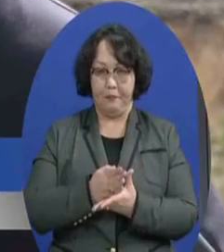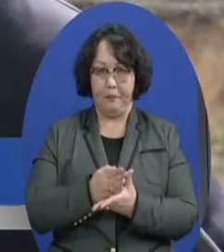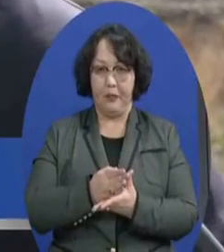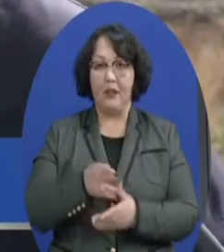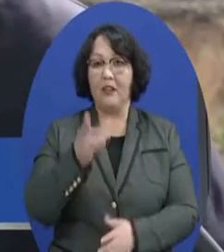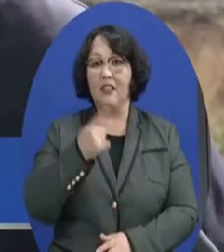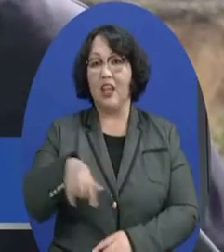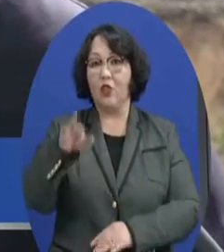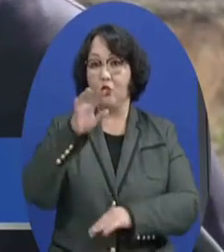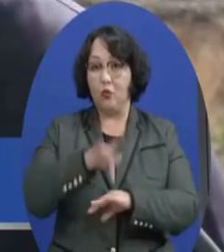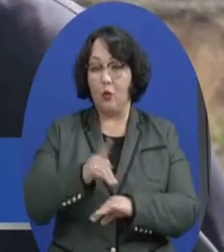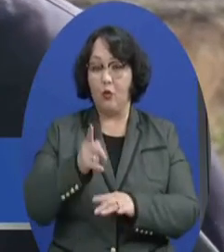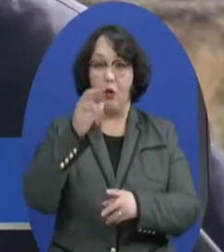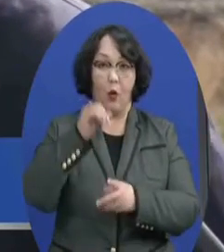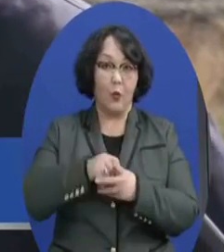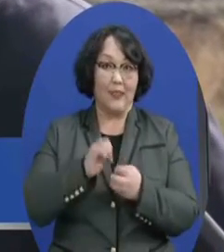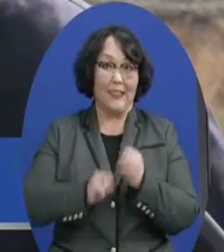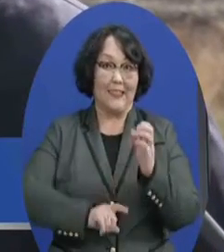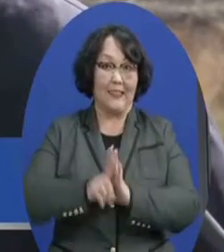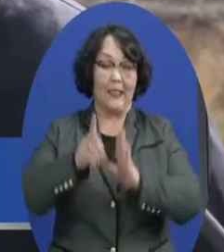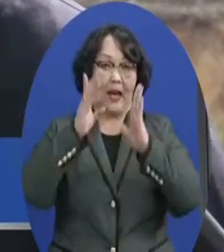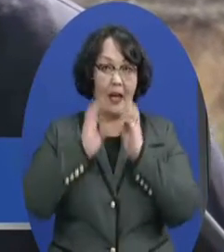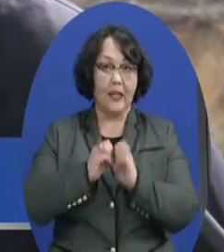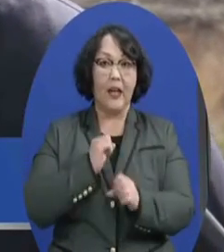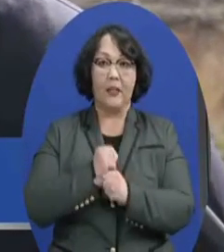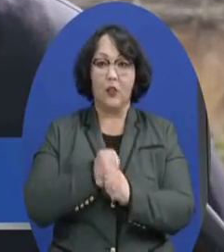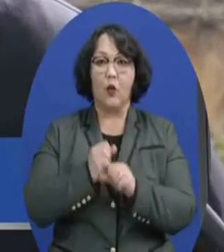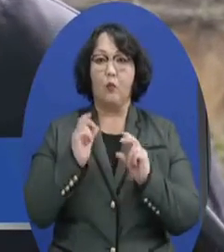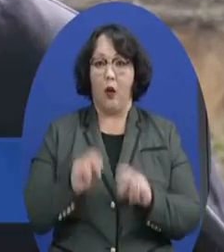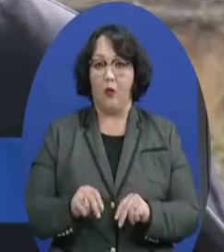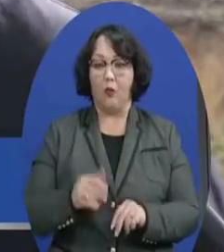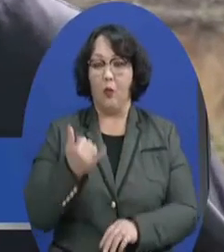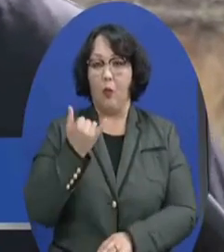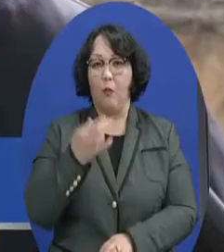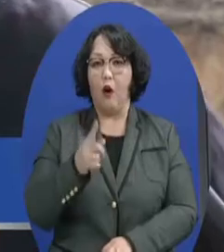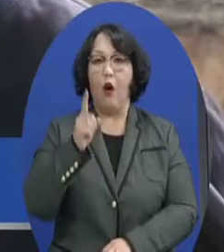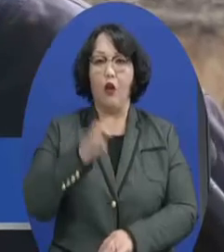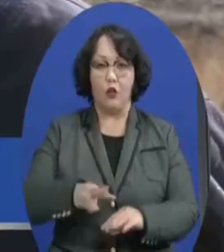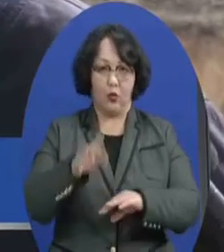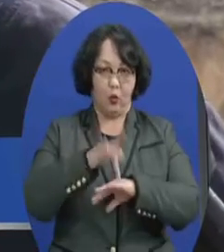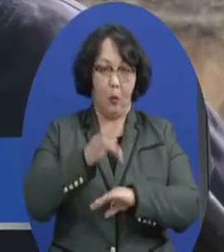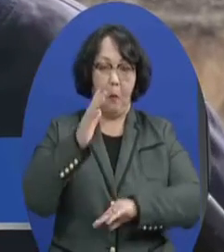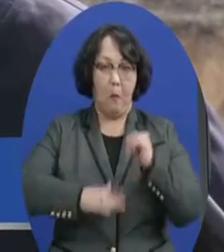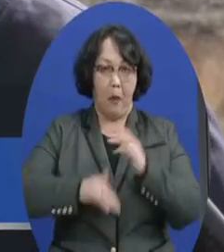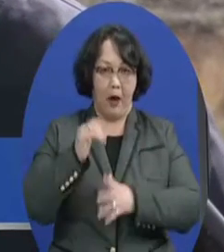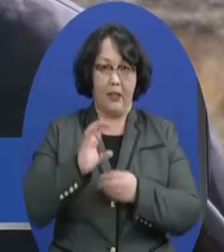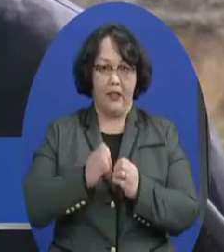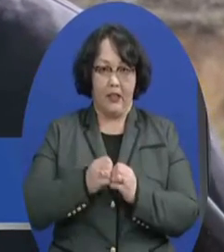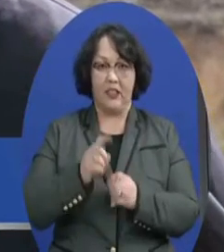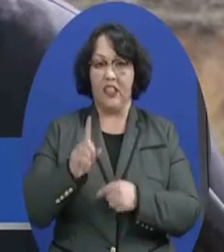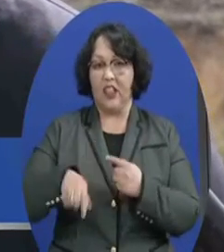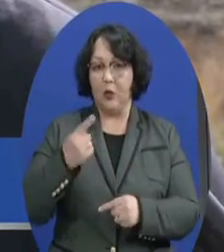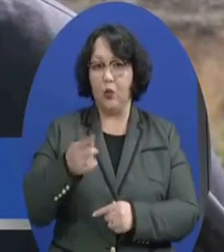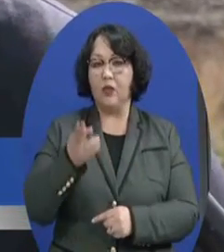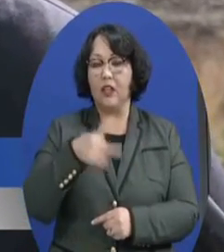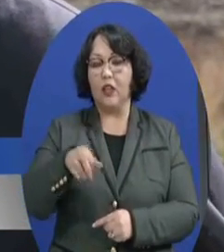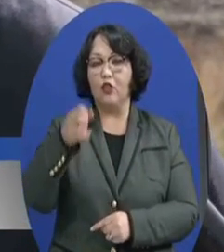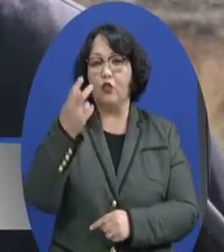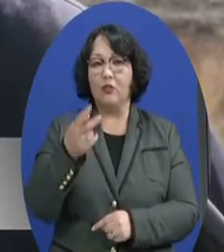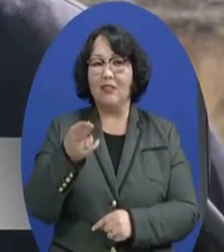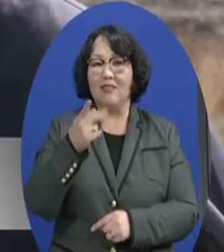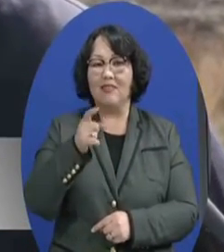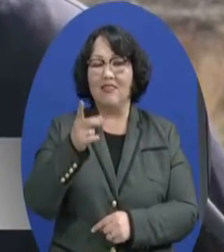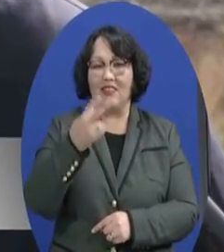дэд төвдөр байгаа хөрөнгө оруулалтыг хэнтэн тавьгуулна? Нэг үгээрлэл Улаанбаатар хотын төвд баригдаж байгаа байшингаас илүү дэд төвд рүүгээ